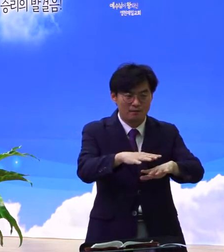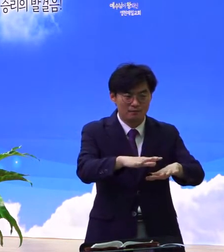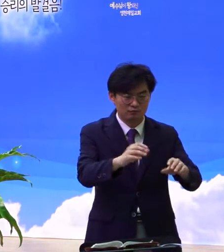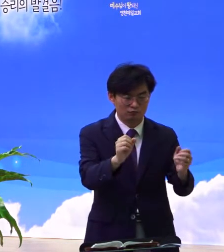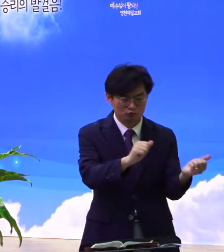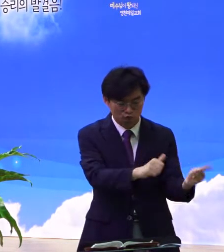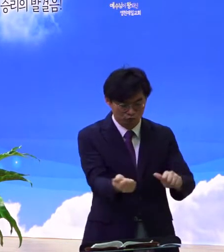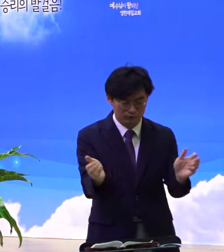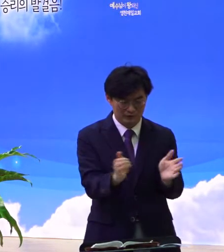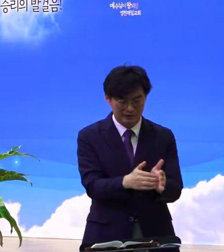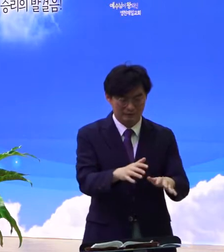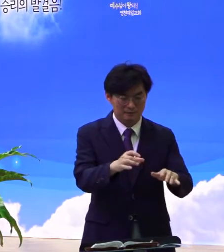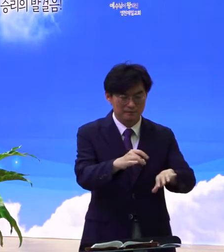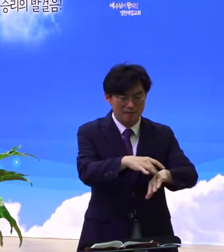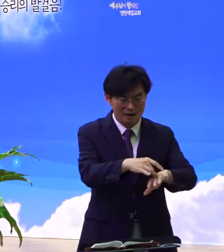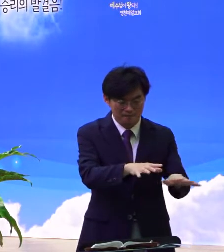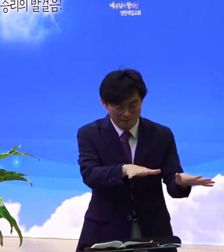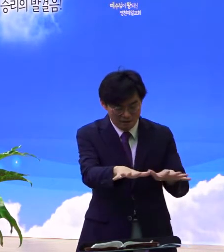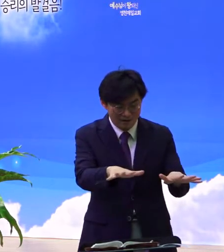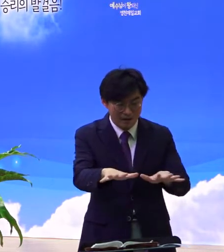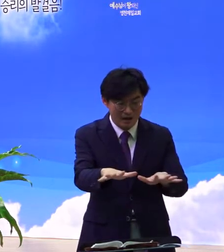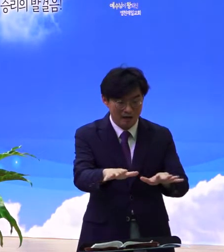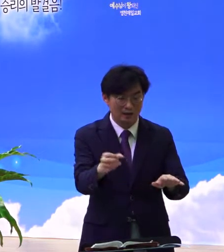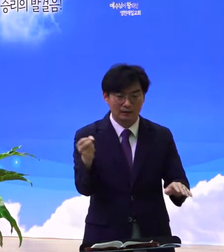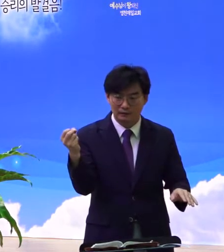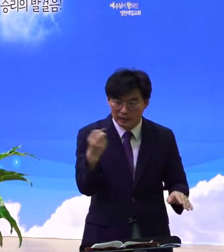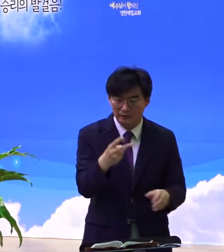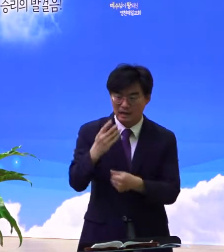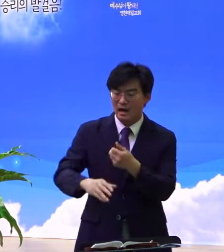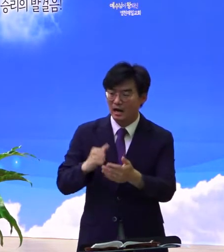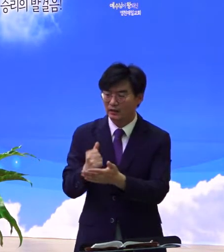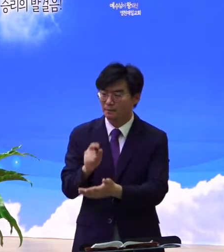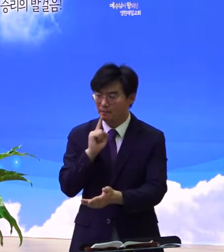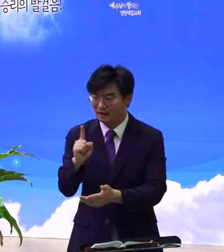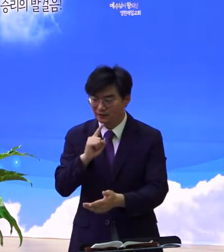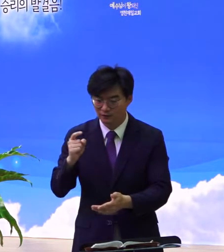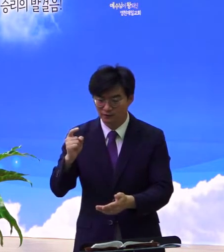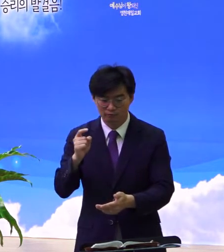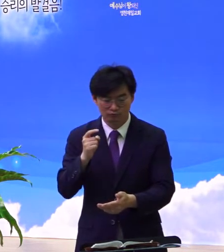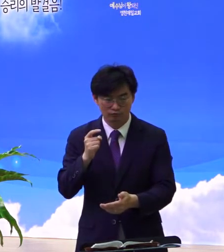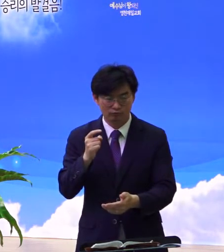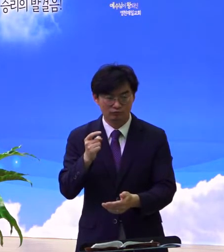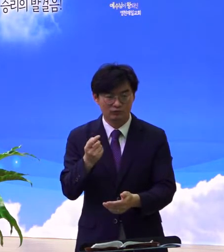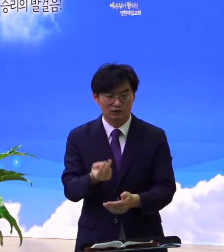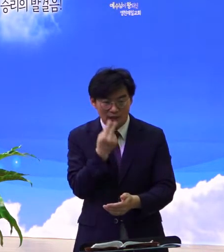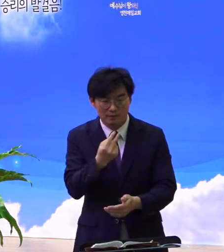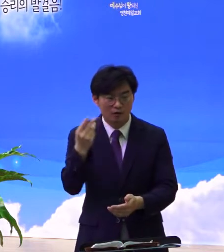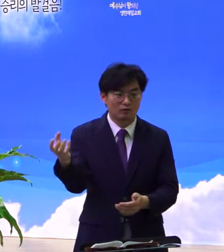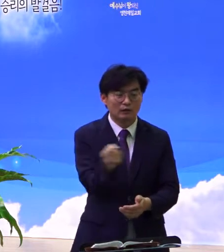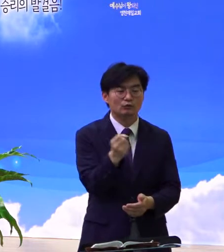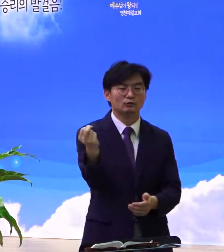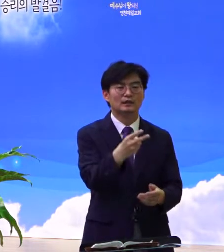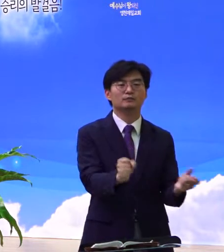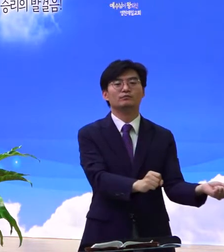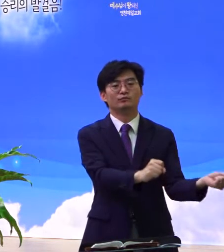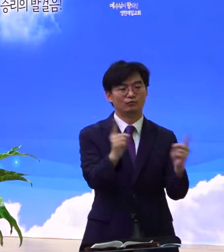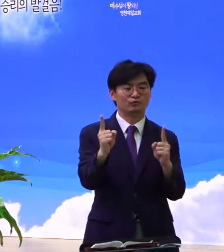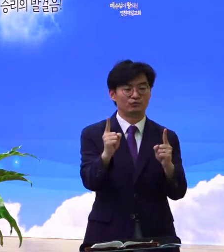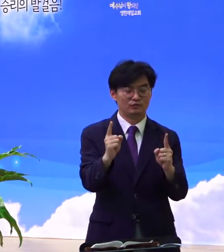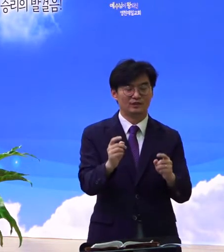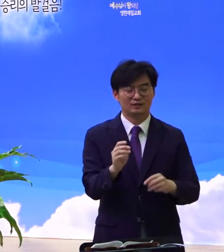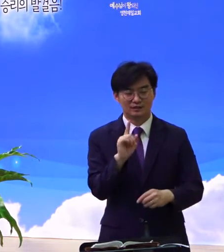역사하심 속에서 하나님의 생기가 들어가고 말씀이 선포되니까 살아 일어나고 그렇게 큰 군대가